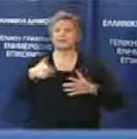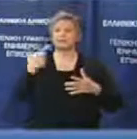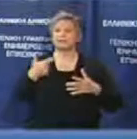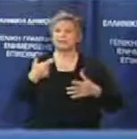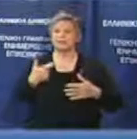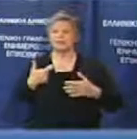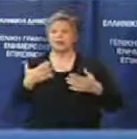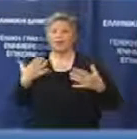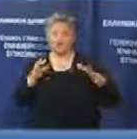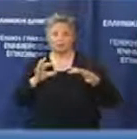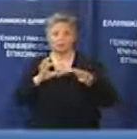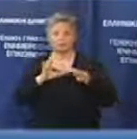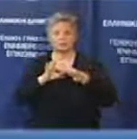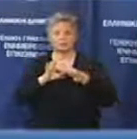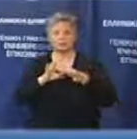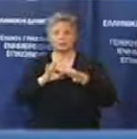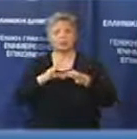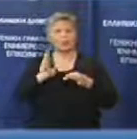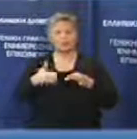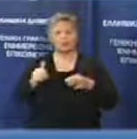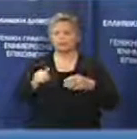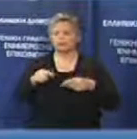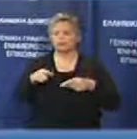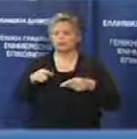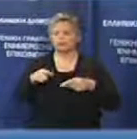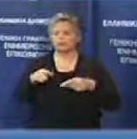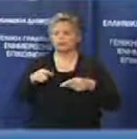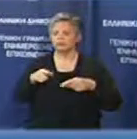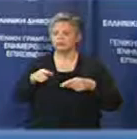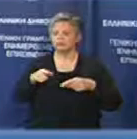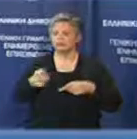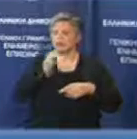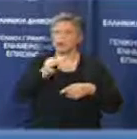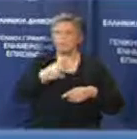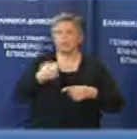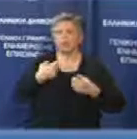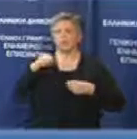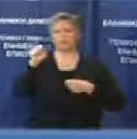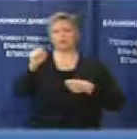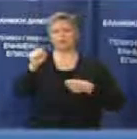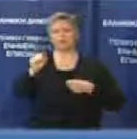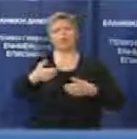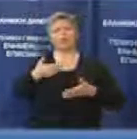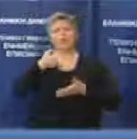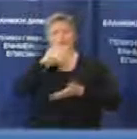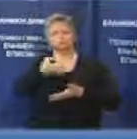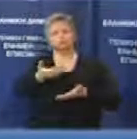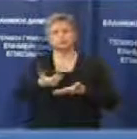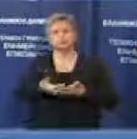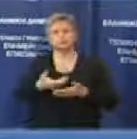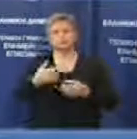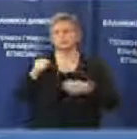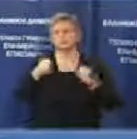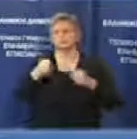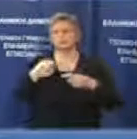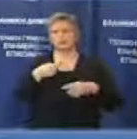οι συγκυβερνώντες εταίροι μπορούν να εκφράσουν τη διαφορετική τους θέση και να προβάλλουν κάποια ζητήματα, τα οποία